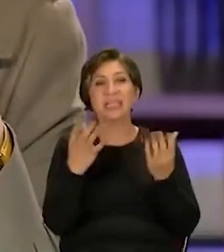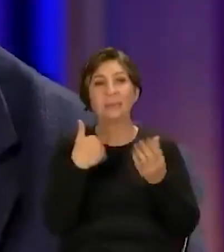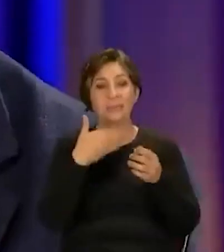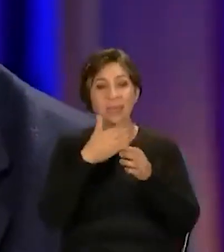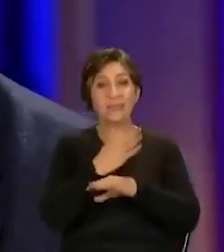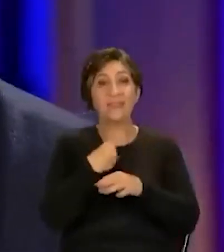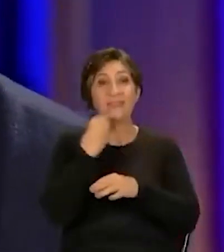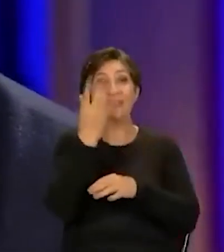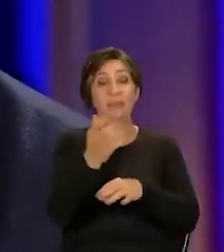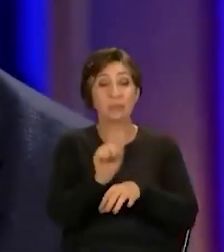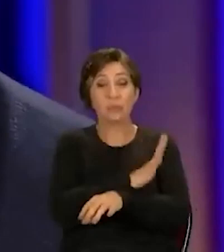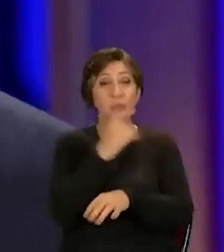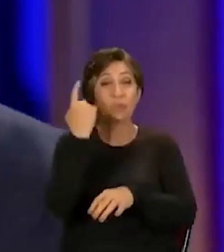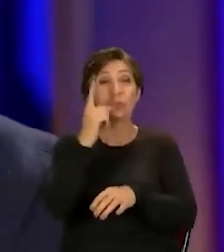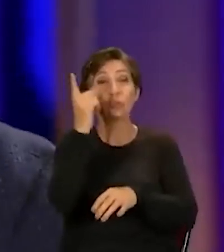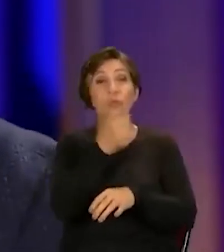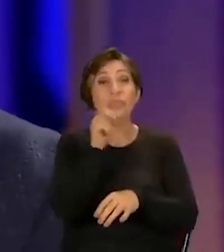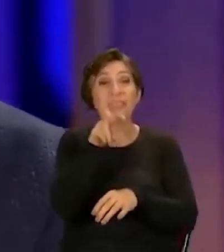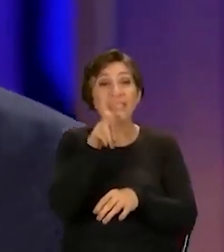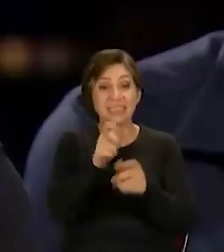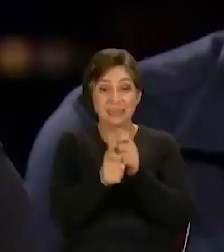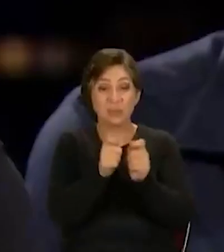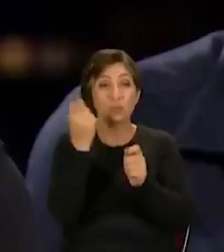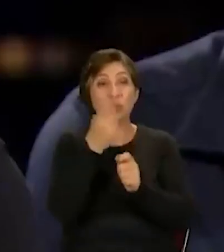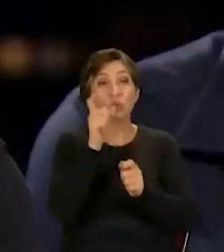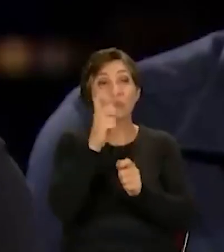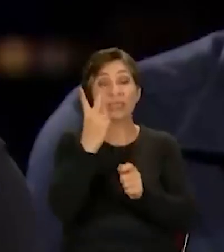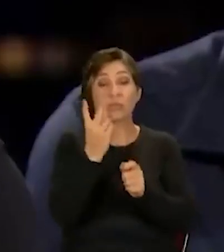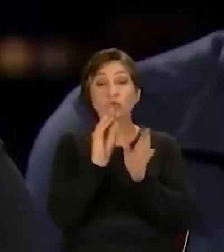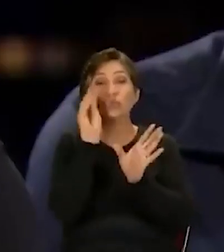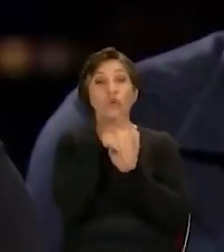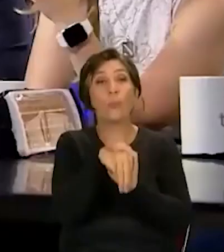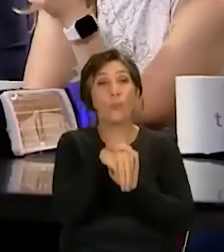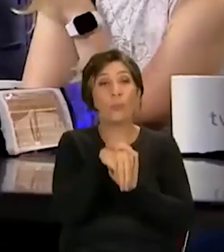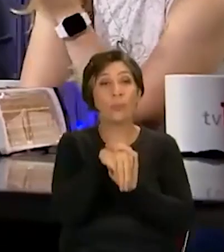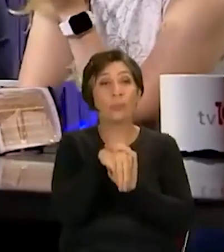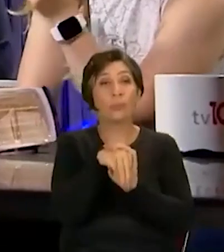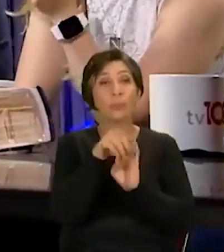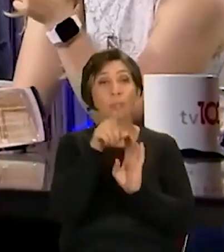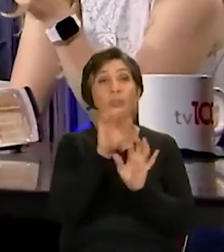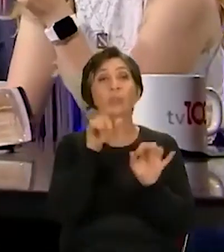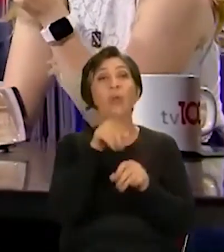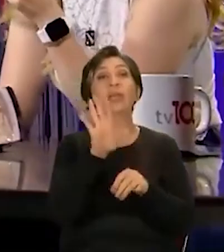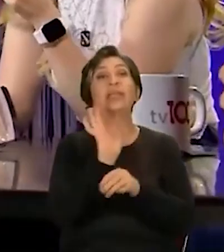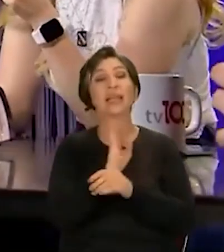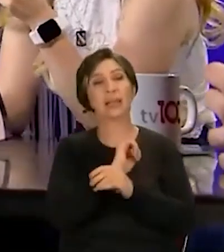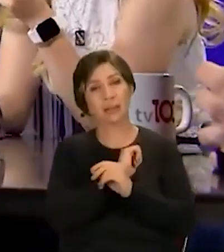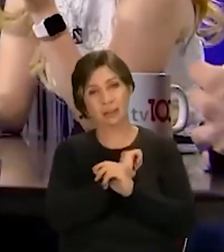bizim aslında vermek istediğimiz duygu düşüncenin sadece %8'i o. %92'si orada çöpe gidiyor. Ya aslında tam olarak öyle değil.